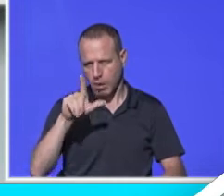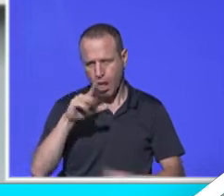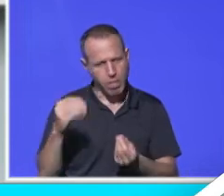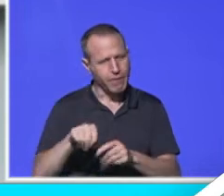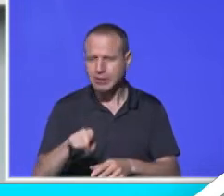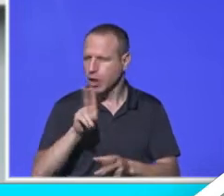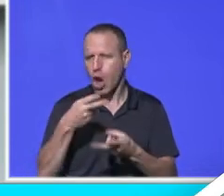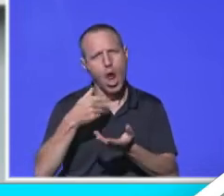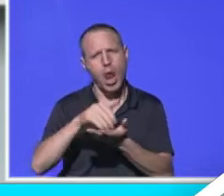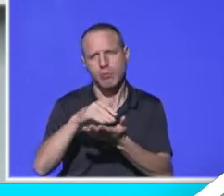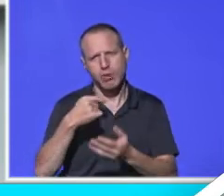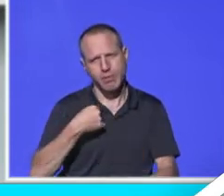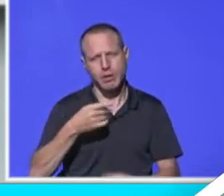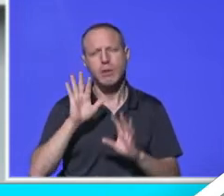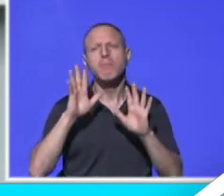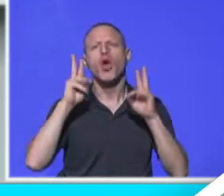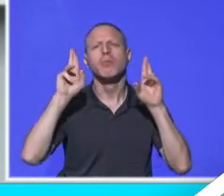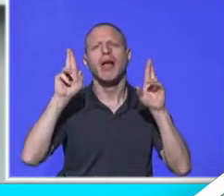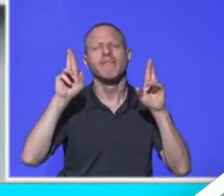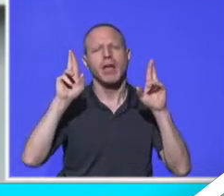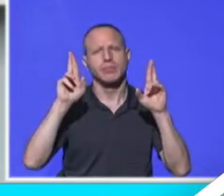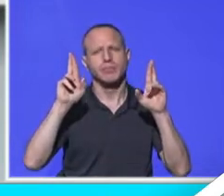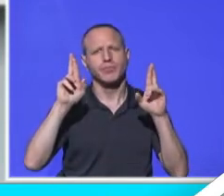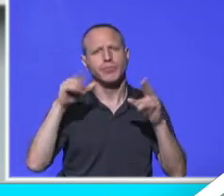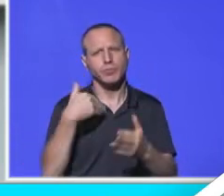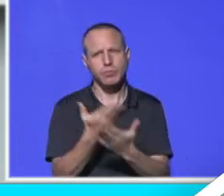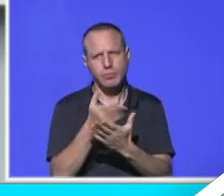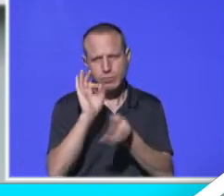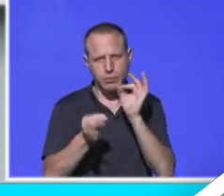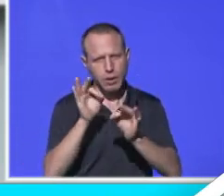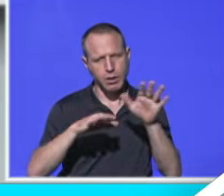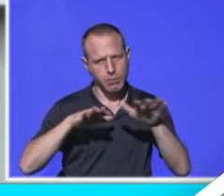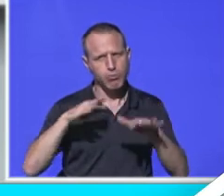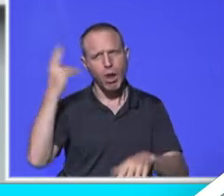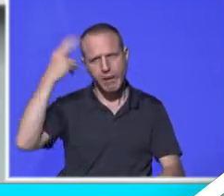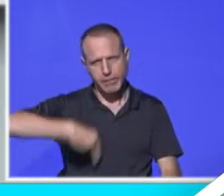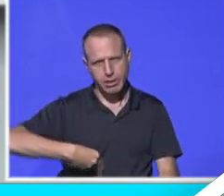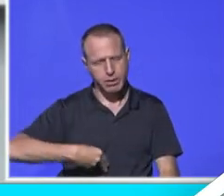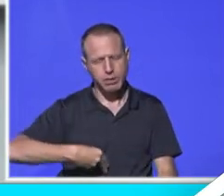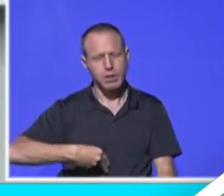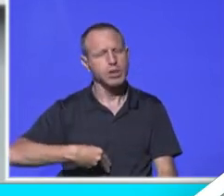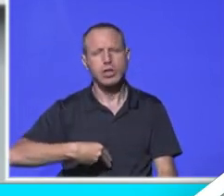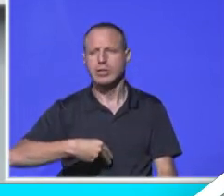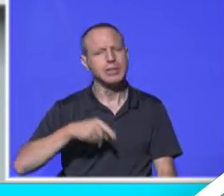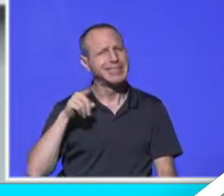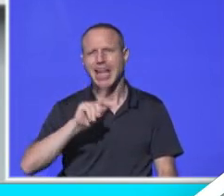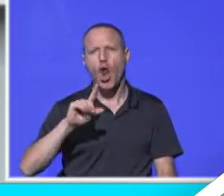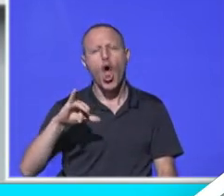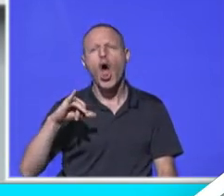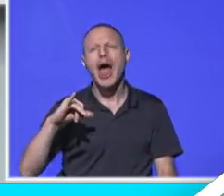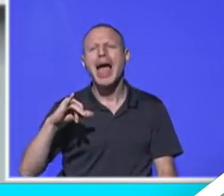להמשיך. ואני מאוד מקווה שהיועץ המשפטי לממשלה יבין שלא, זה לא עניין